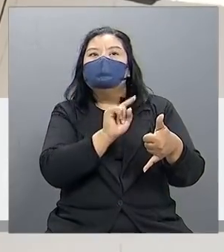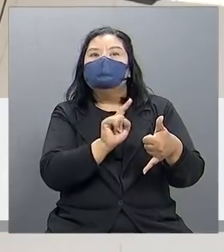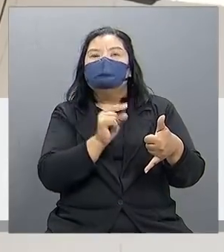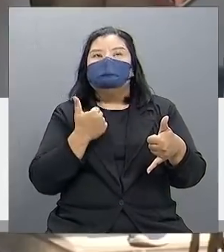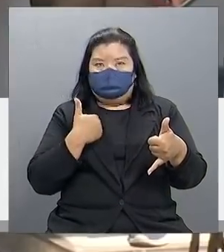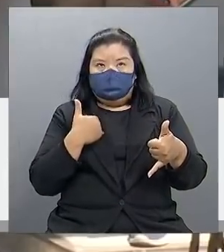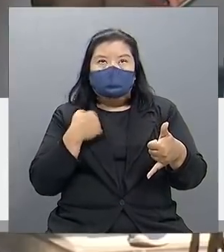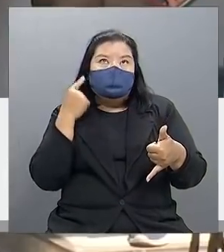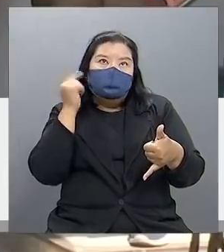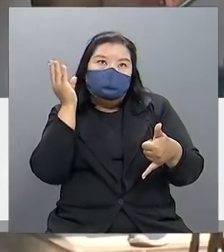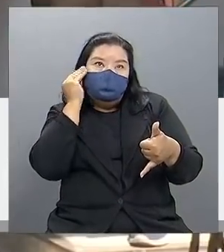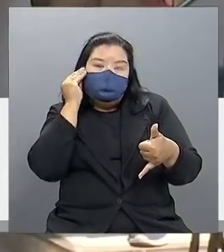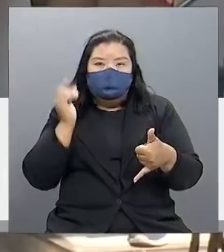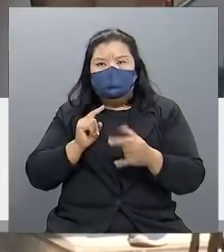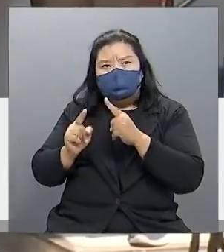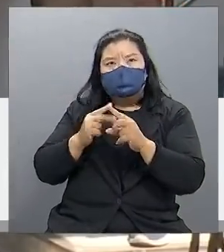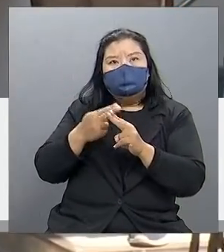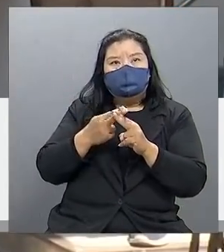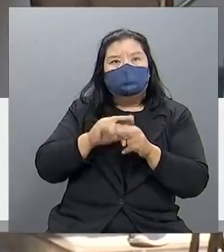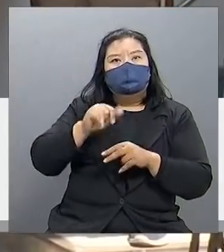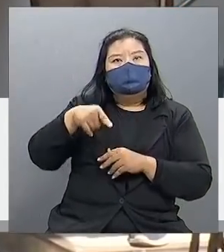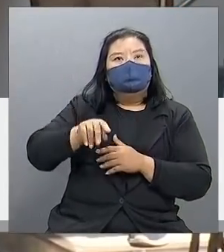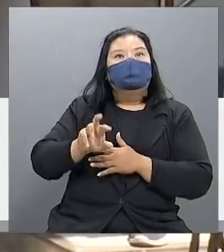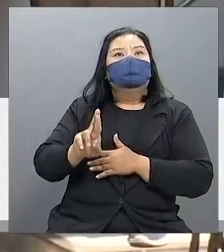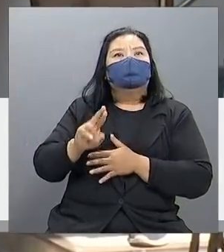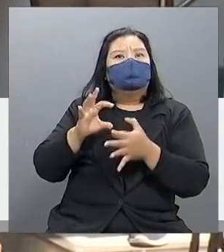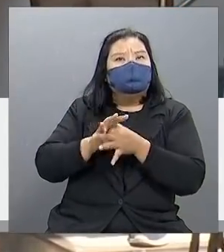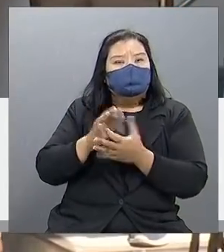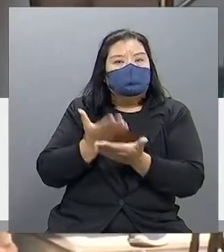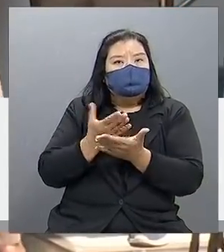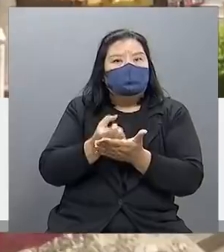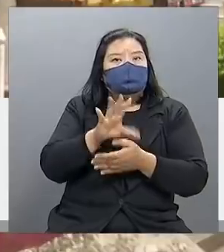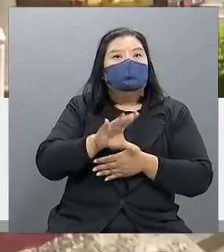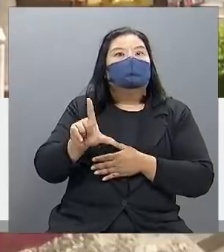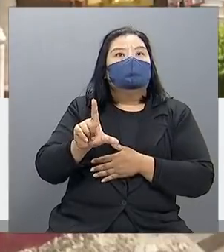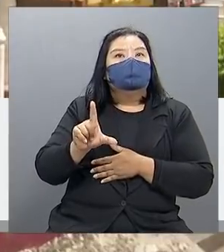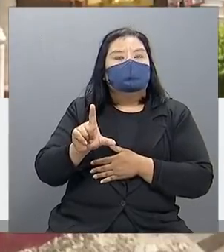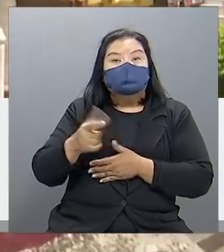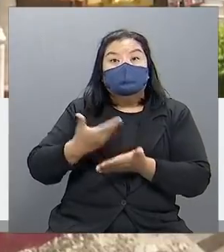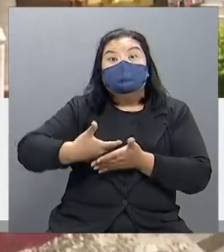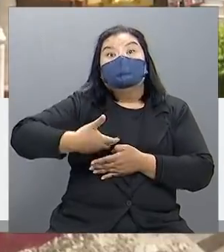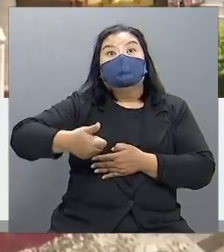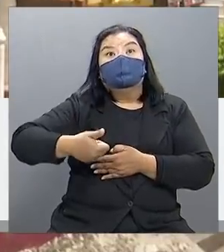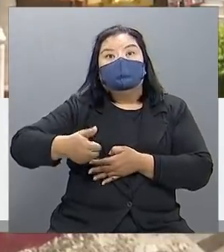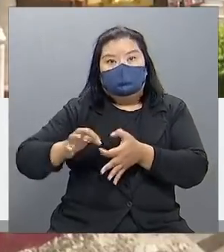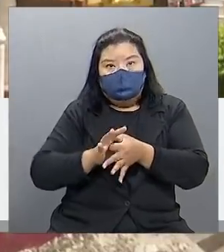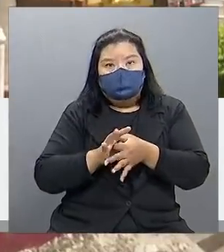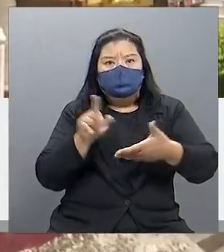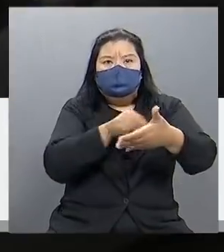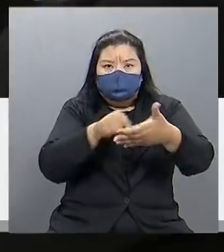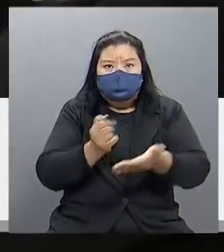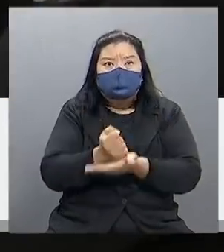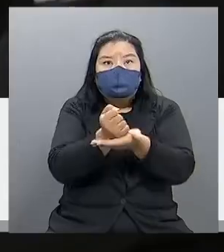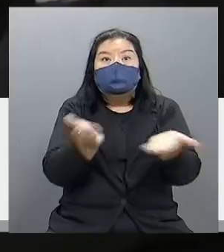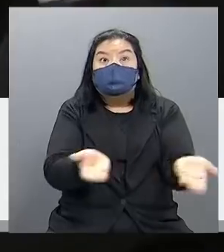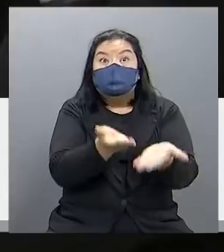จุรีพรสินธุไพรเนื้อหาเกี่ยวข้องกับเงิน15ล้านบาทถูกนำไปใช้ในการเลือกตั้งซึ่งพลตำรวจเอกเสรีพิสุทธิ์